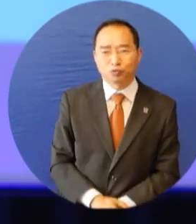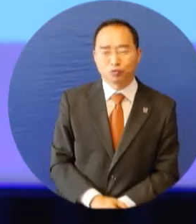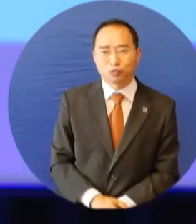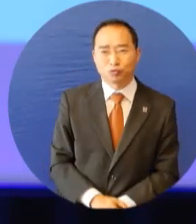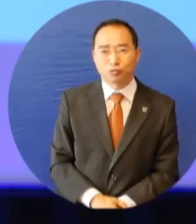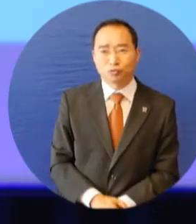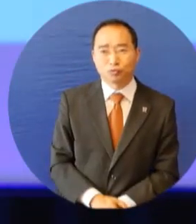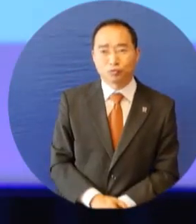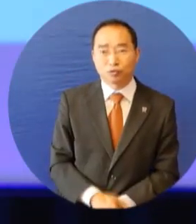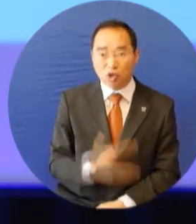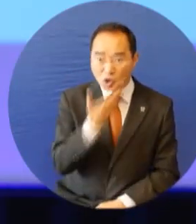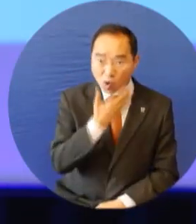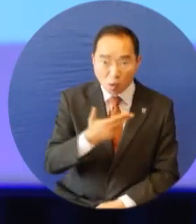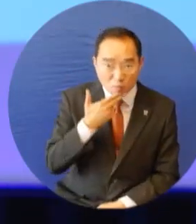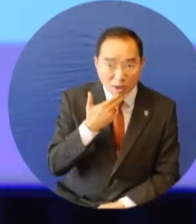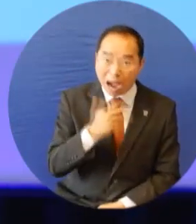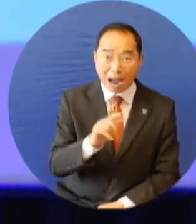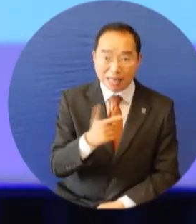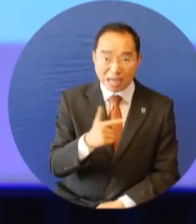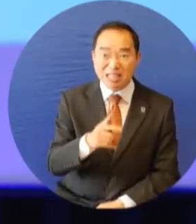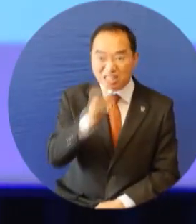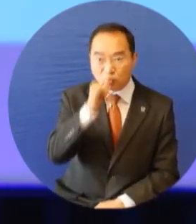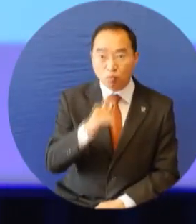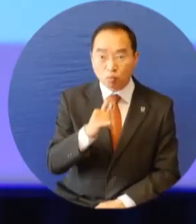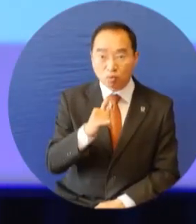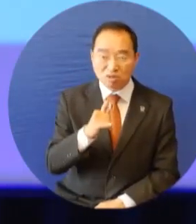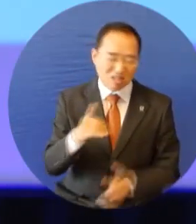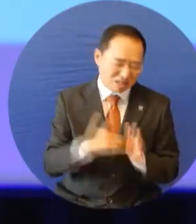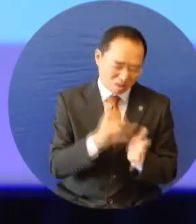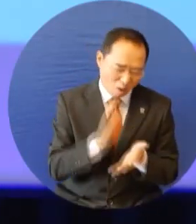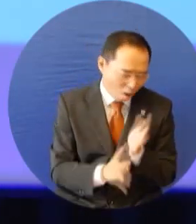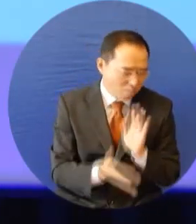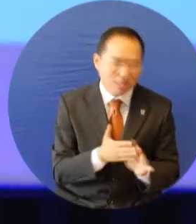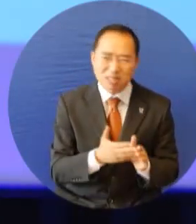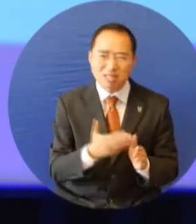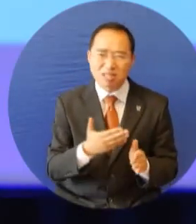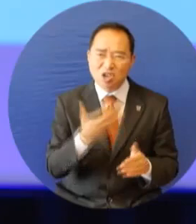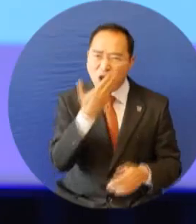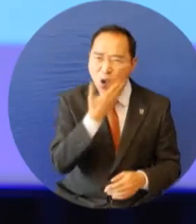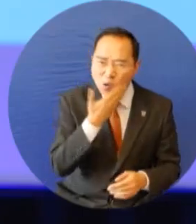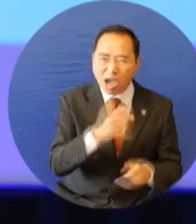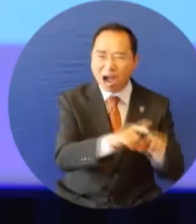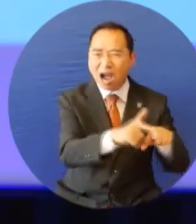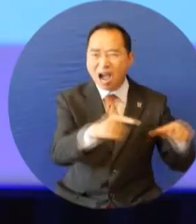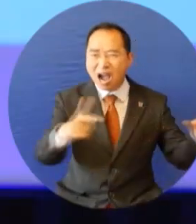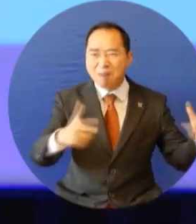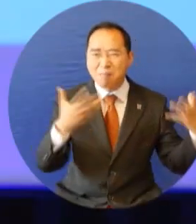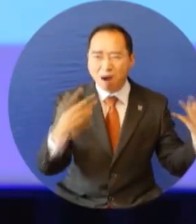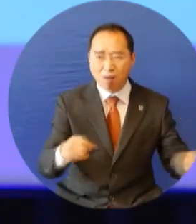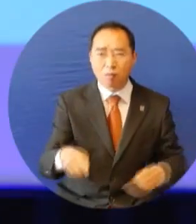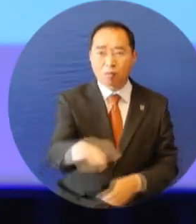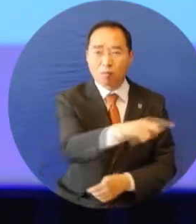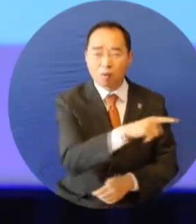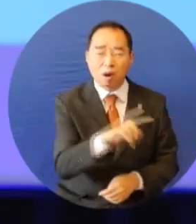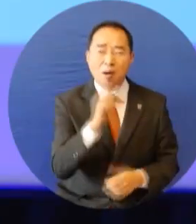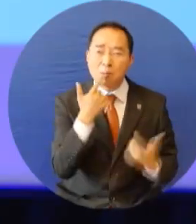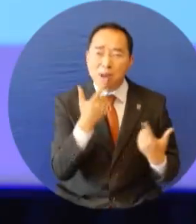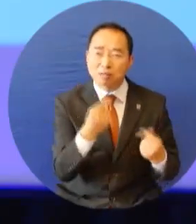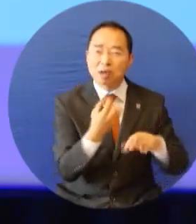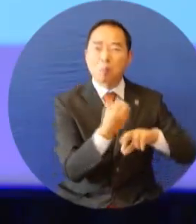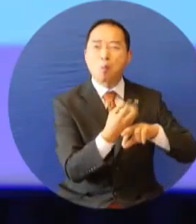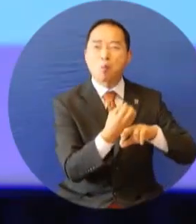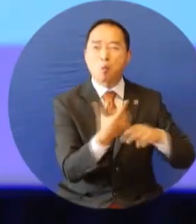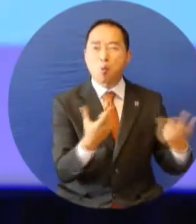없다라고 하는 것은 아직 발견을 못 했을 뿐이야. 없는 게 아니에요. 무궁무진하게 있어요. 네.